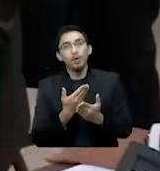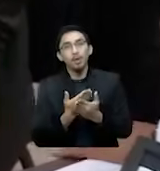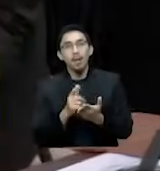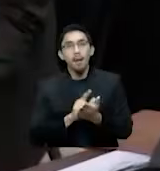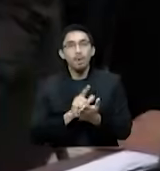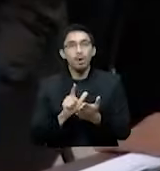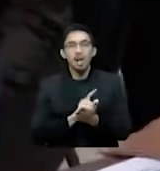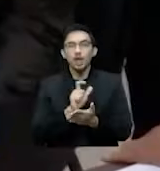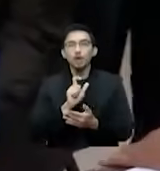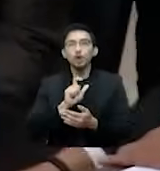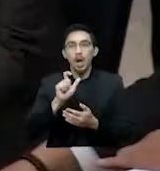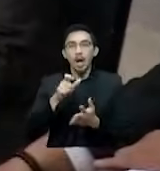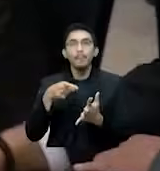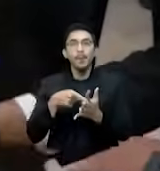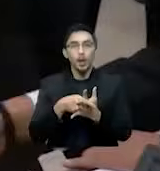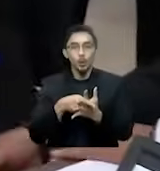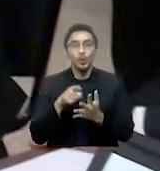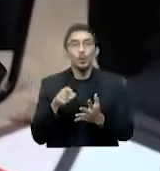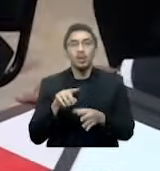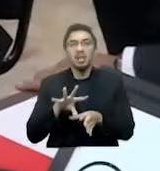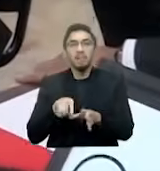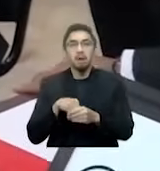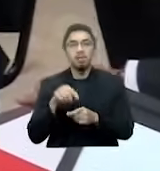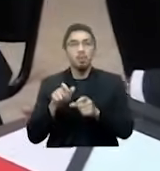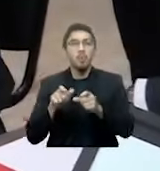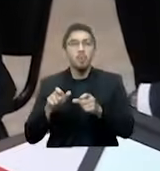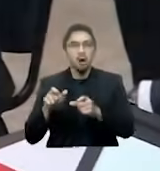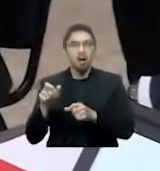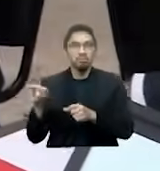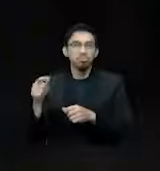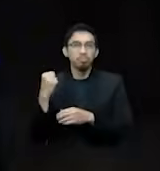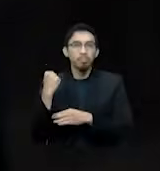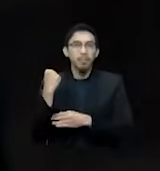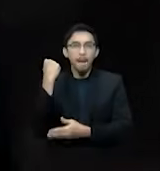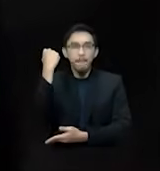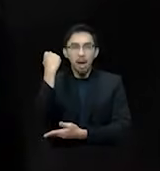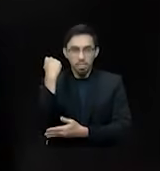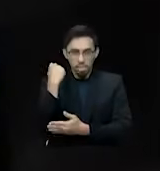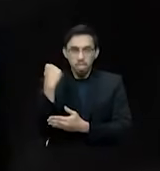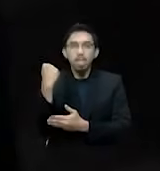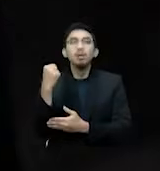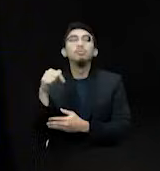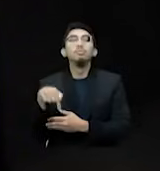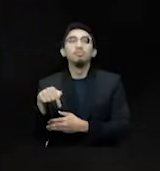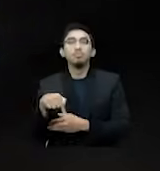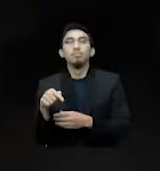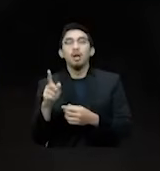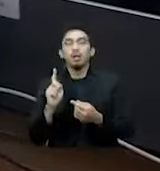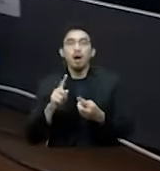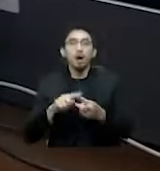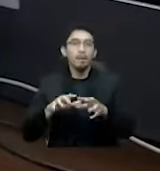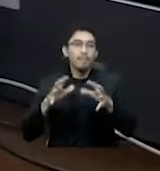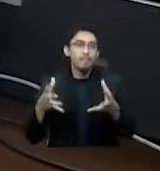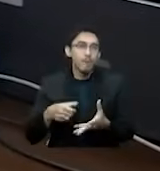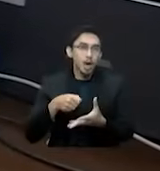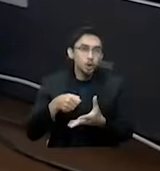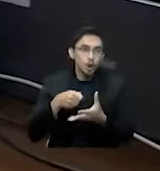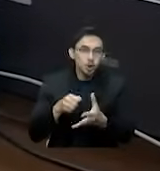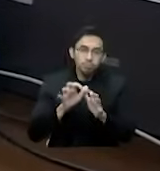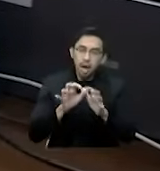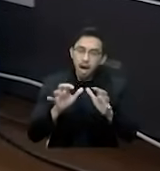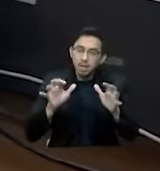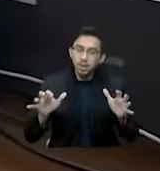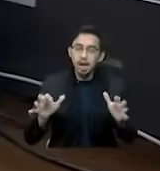pemilu, mulai dari keterlibatan aparat hingga pemberian bansos secara masif menjelang hari pemilihan